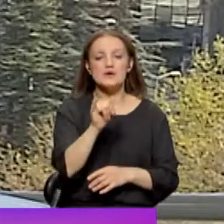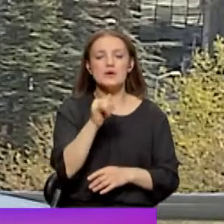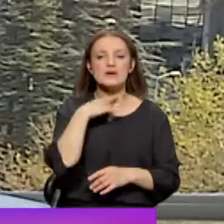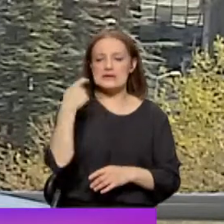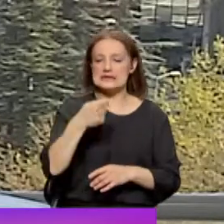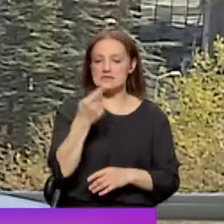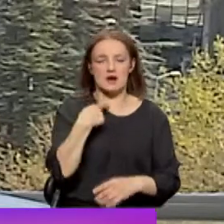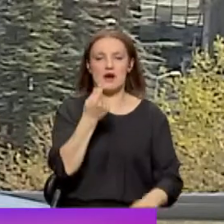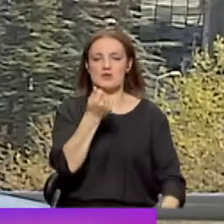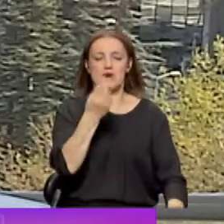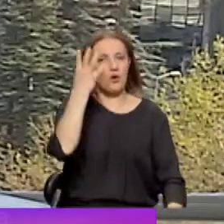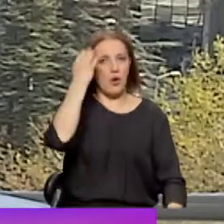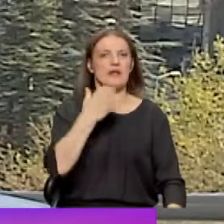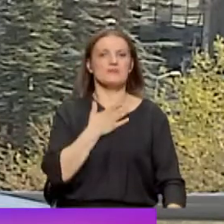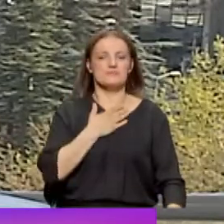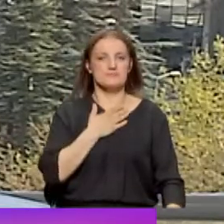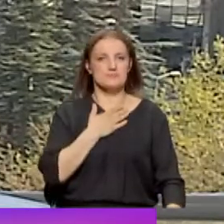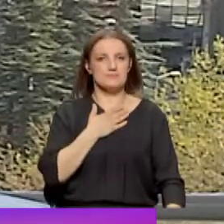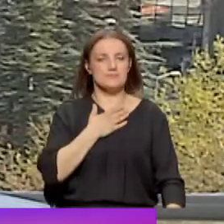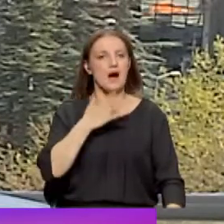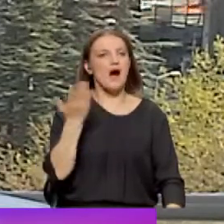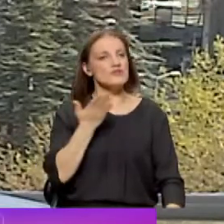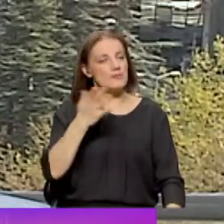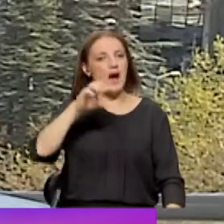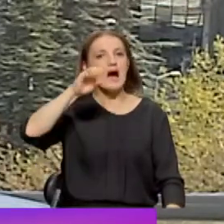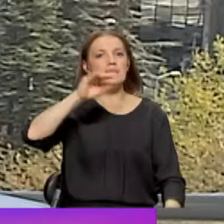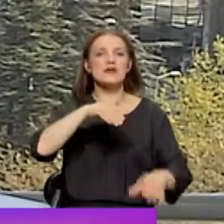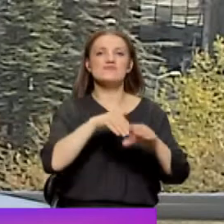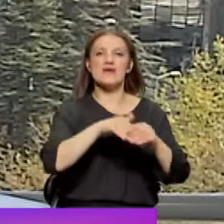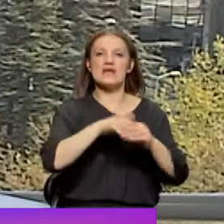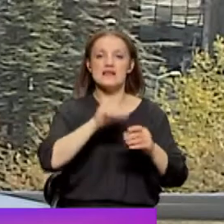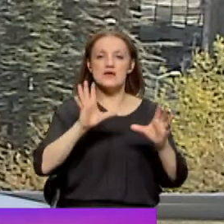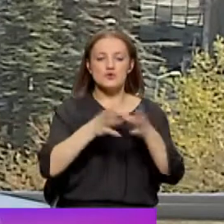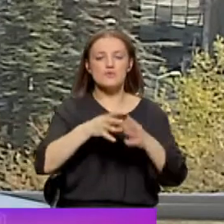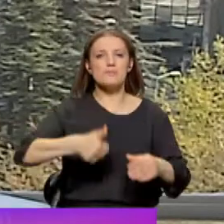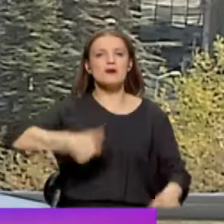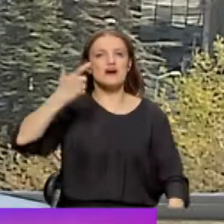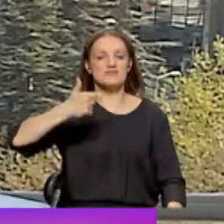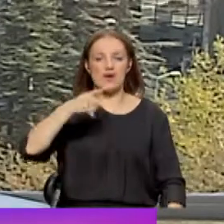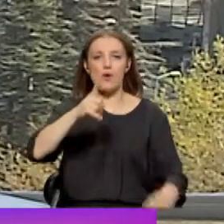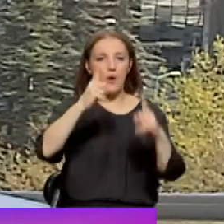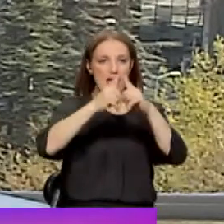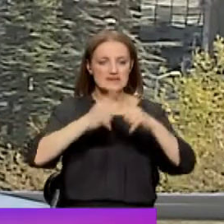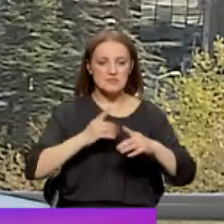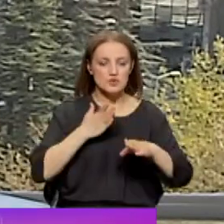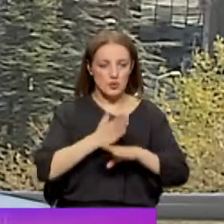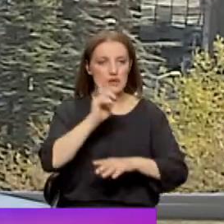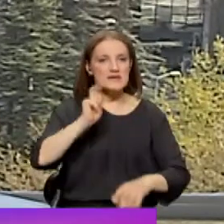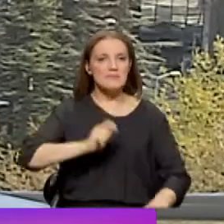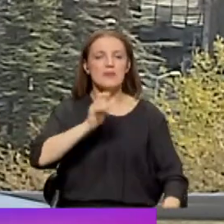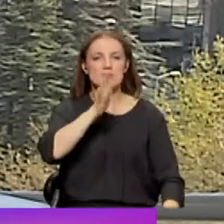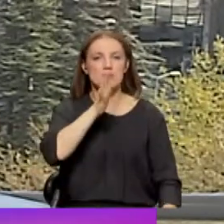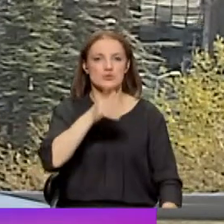ne kadar olduğunu biliyorum, öğrendim. Acaba AK Partili milletvekilleri, grup başkan vekilleri o hesabı doğru yapabiliyor mu